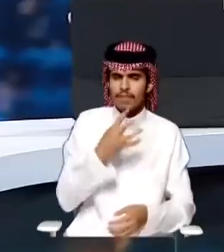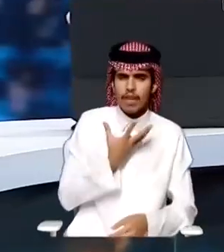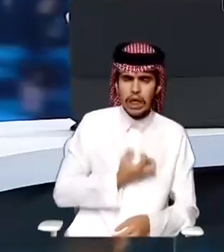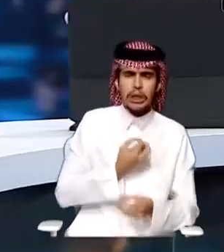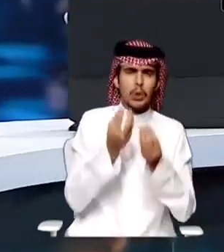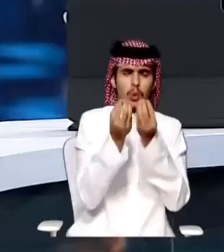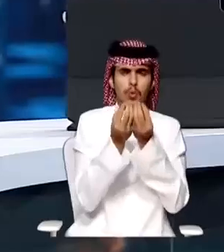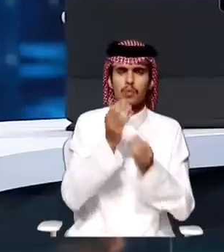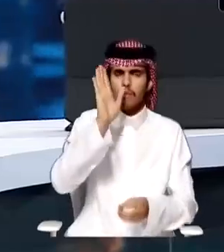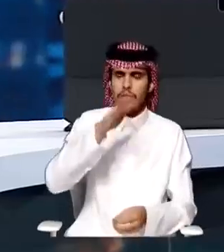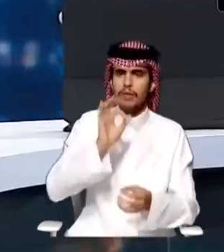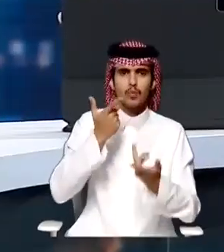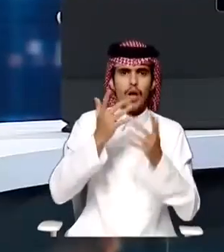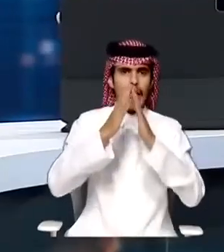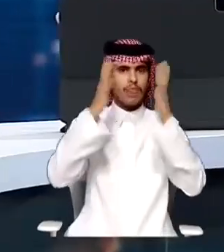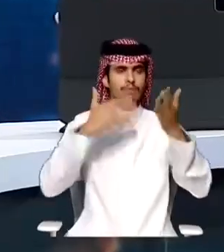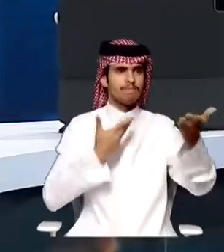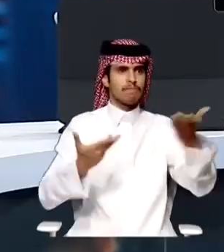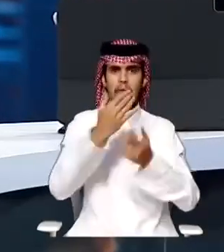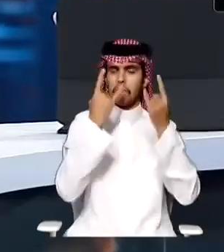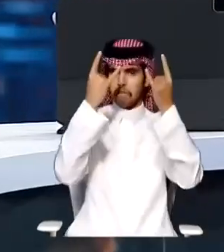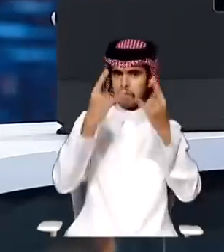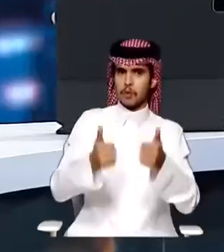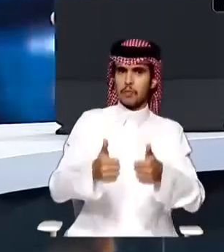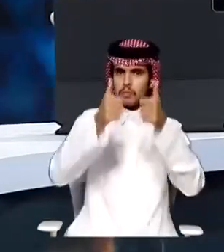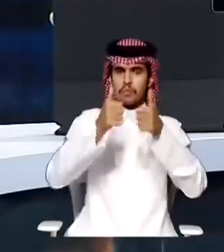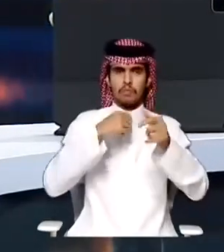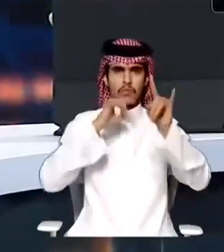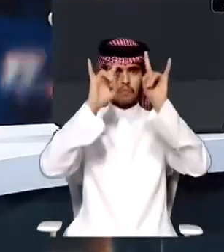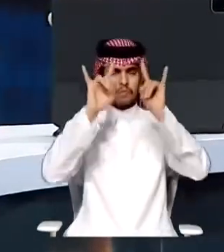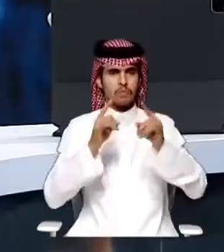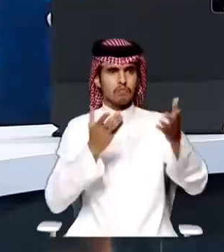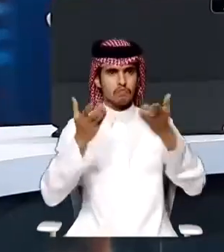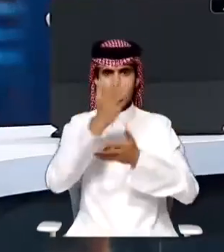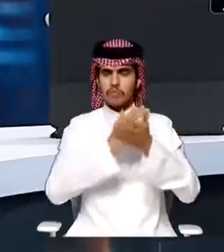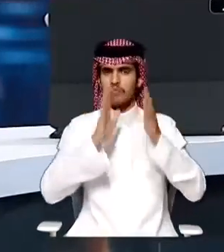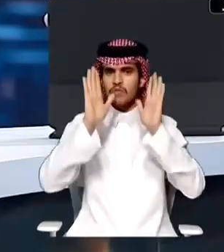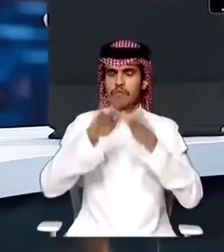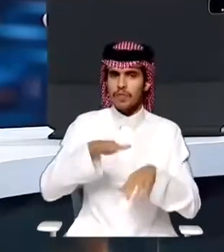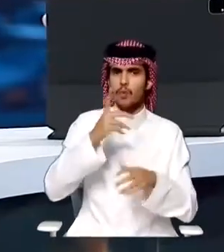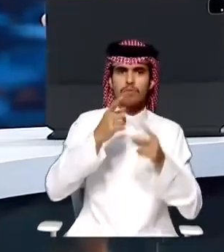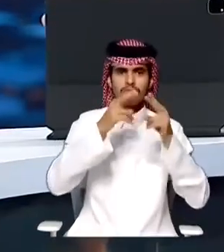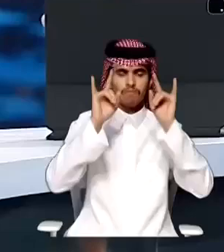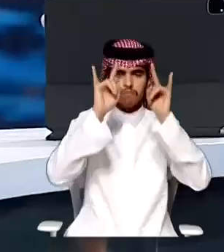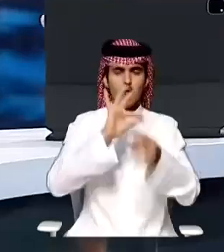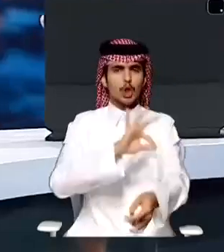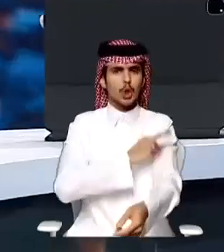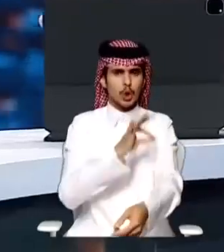كثير في تجارب كمثلا تجارب اعلاميه نعم توجد يعني الكثير من